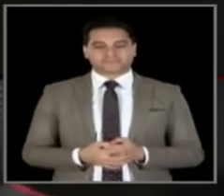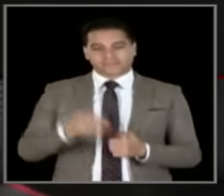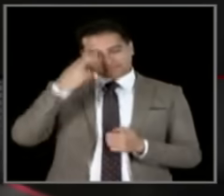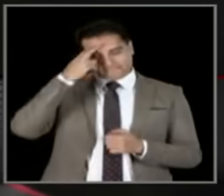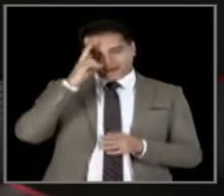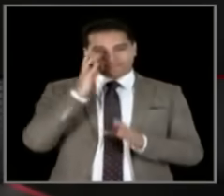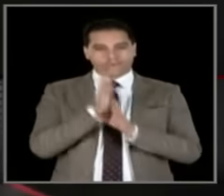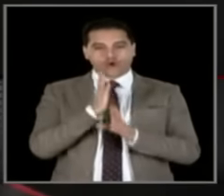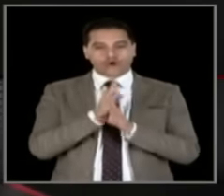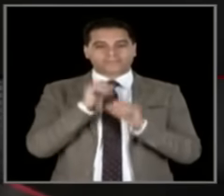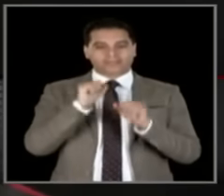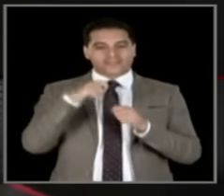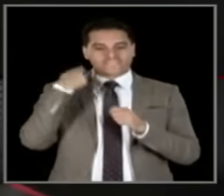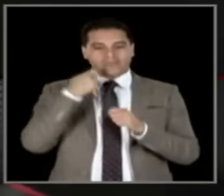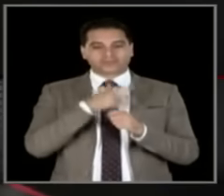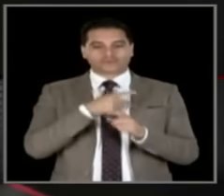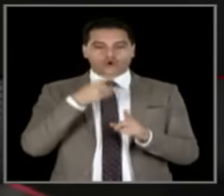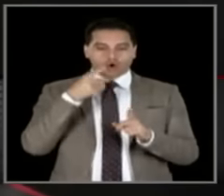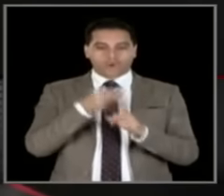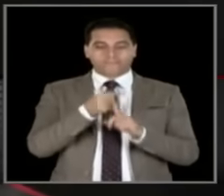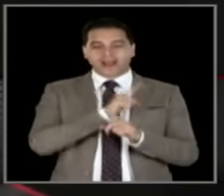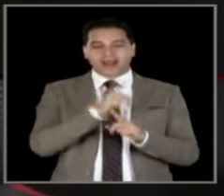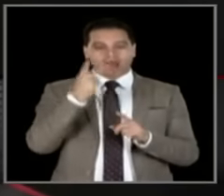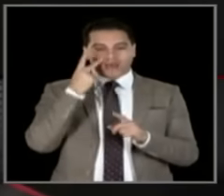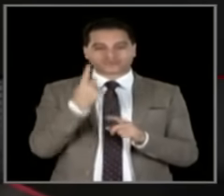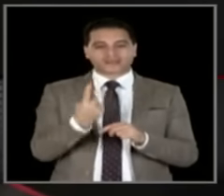من هو مخرج فيلم حب لا يرى الشمس؟